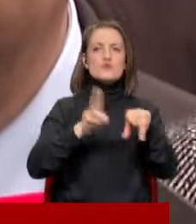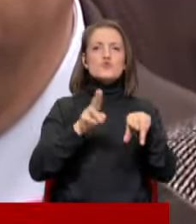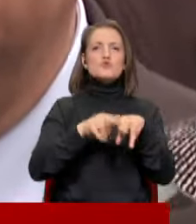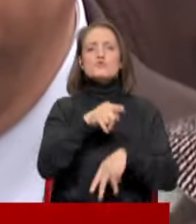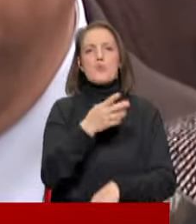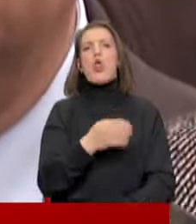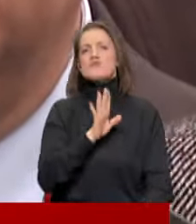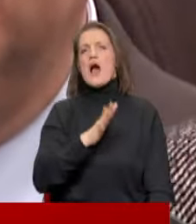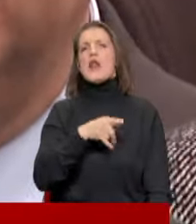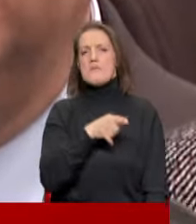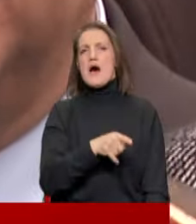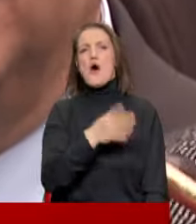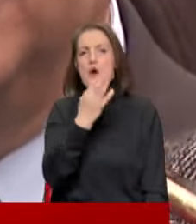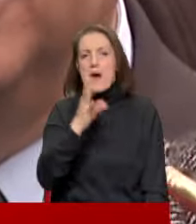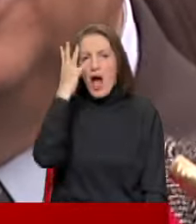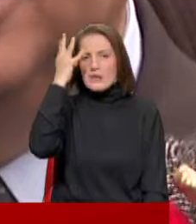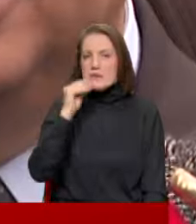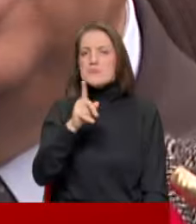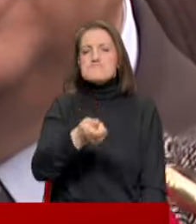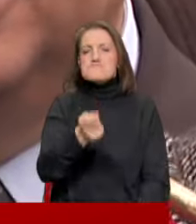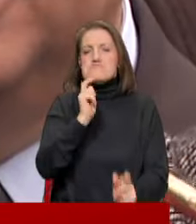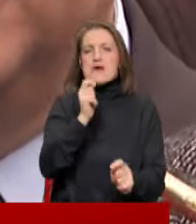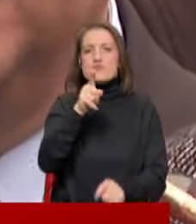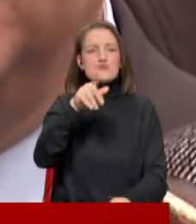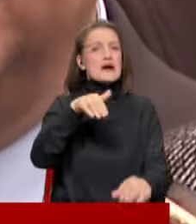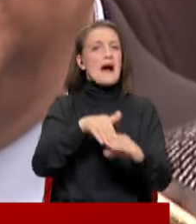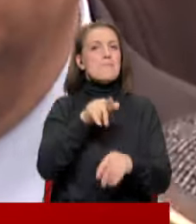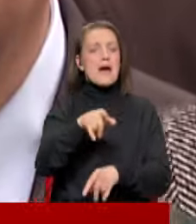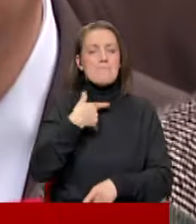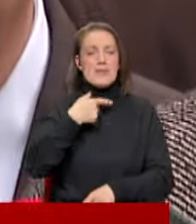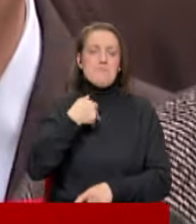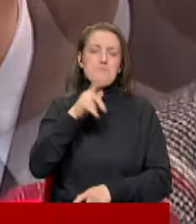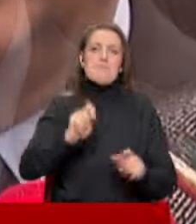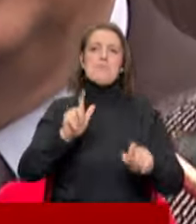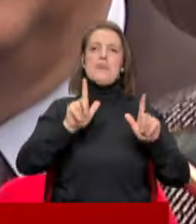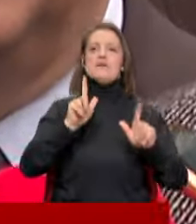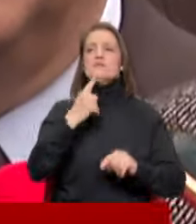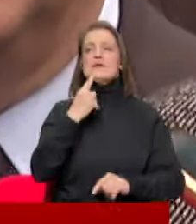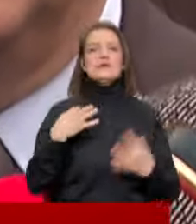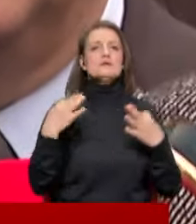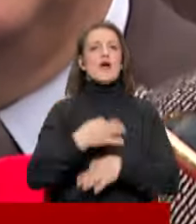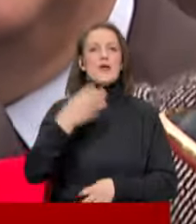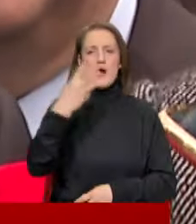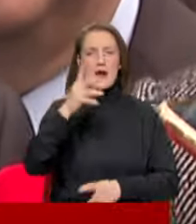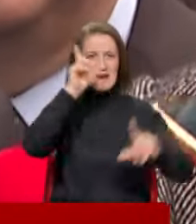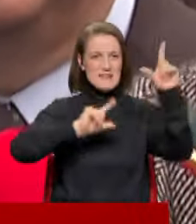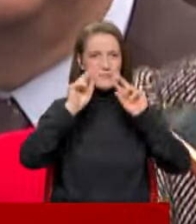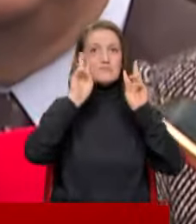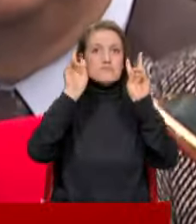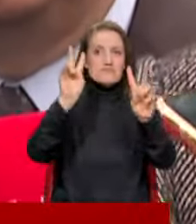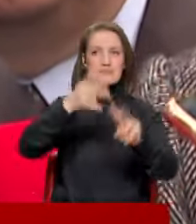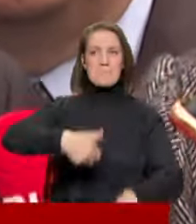Olmayacak galiba olmayacağını Anladım mecburen bu Kampanyayı benim yürütmem lazım diyor sayın Erdoğan'ın resimlerini görünce